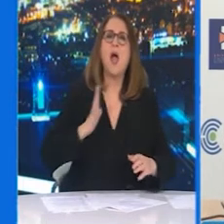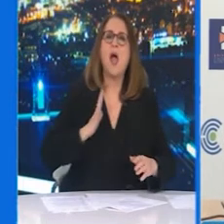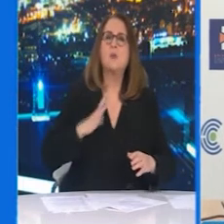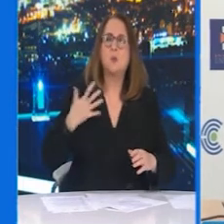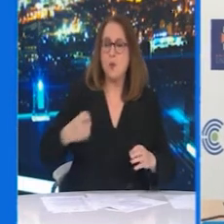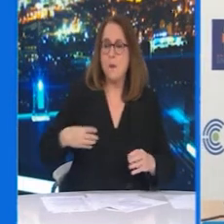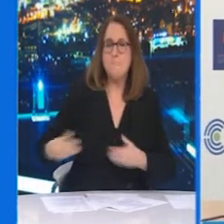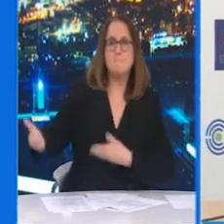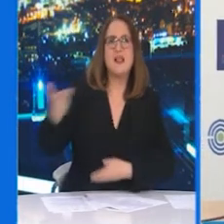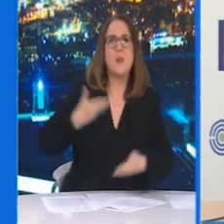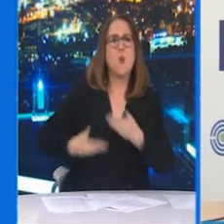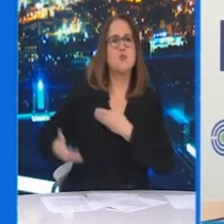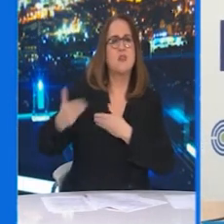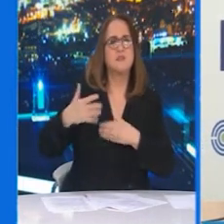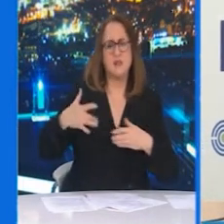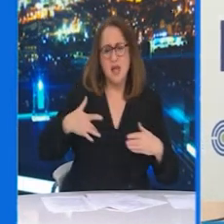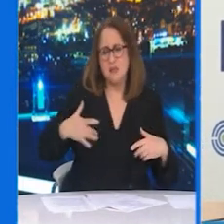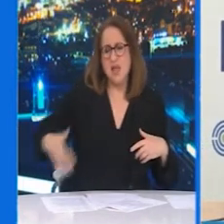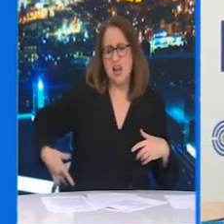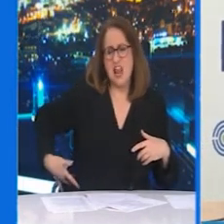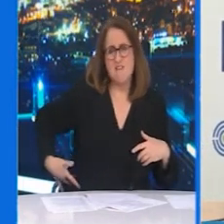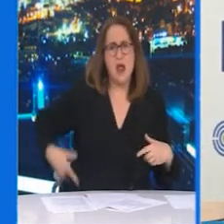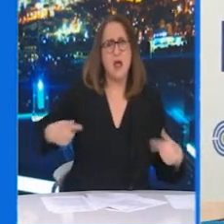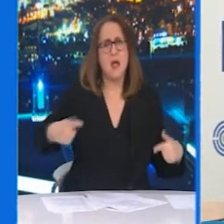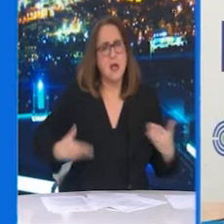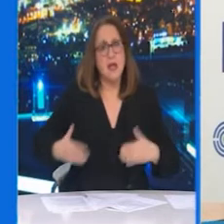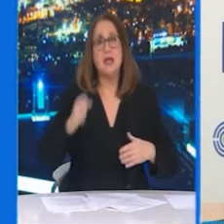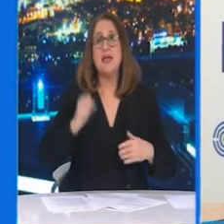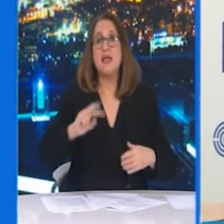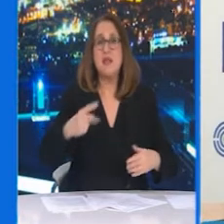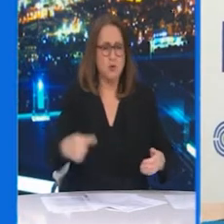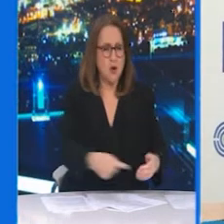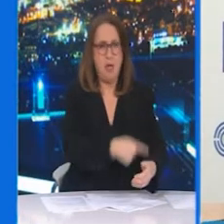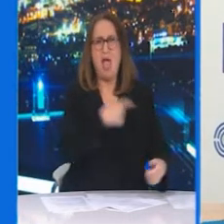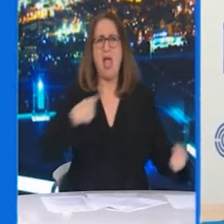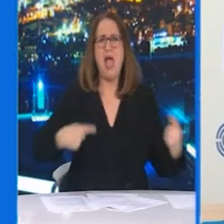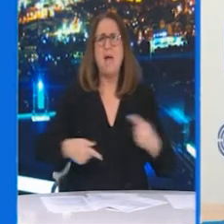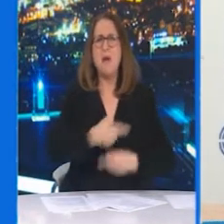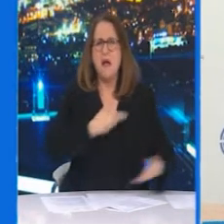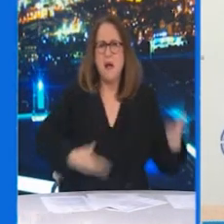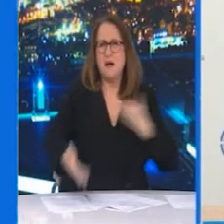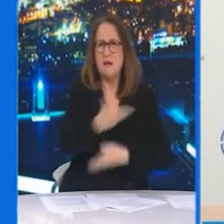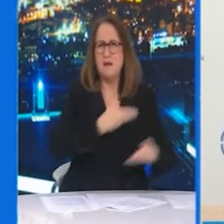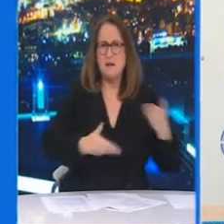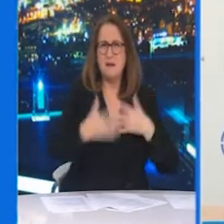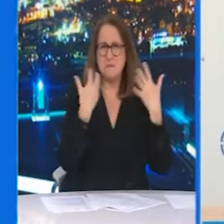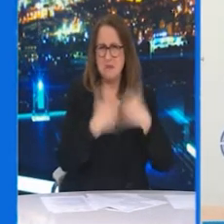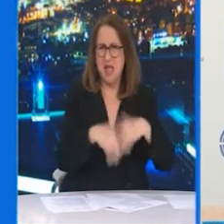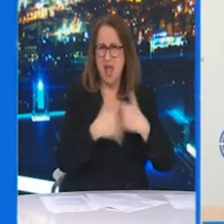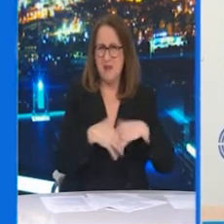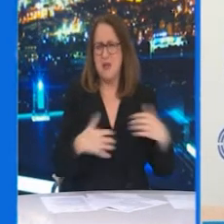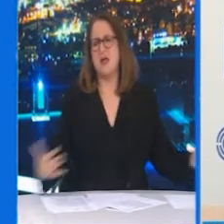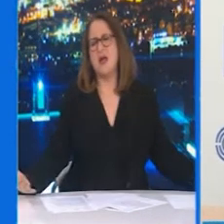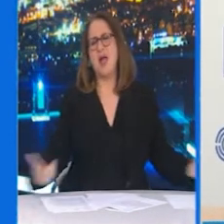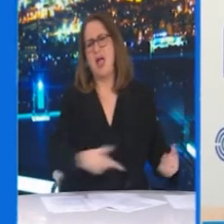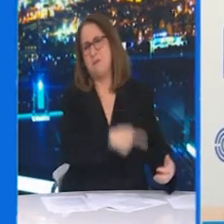όπως μεταμοσχευμένοι και άτομα τα οποία υποβάλλονται σε περιτοναϊκή κάθαρση, αναμένεται να ολοκληρωθεί έως τις αρχές Μαρτίου, τουλάχιστον η πρώτη